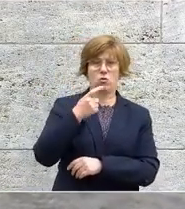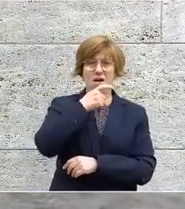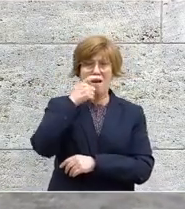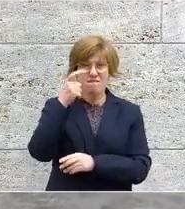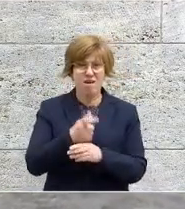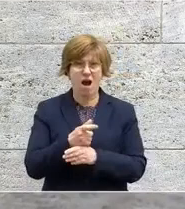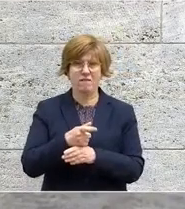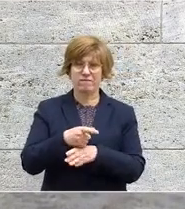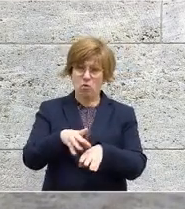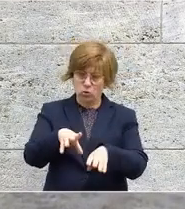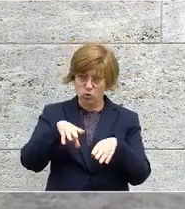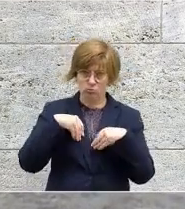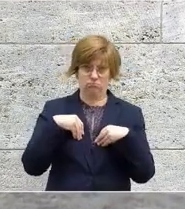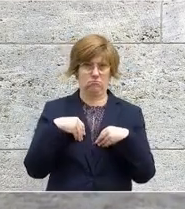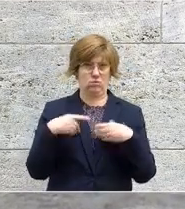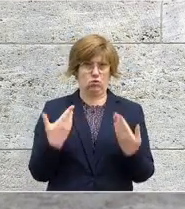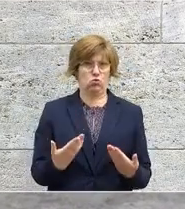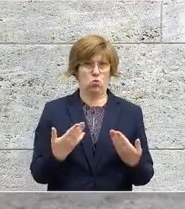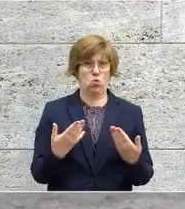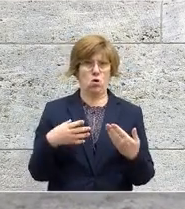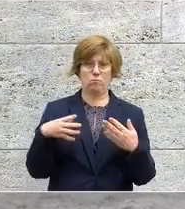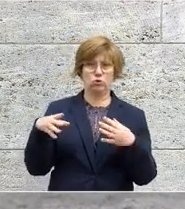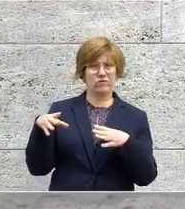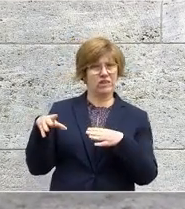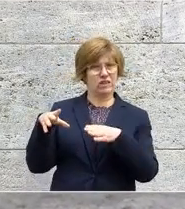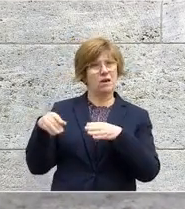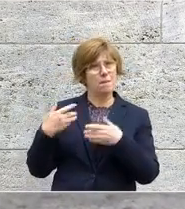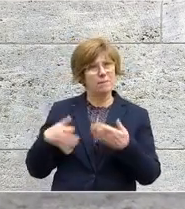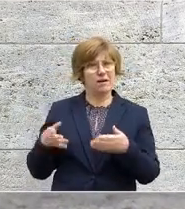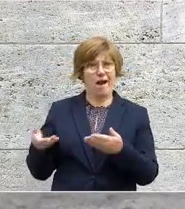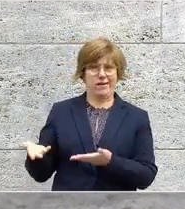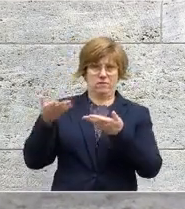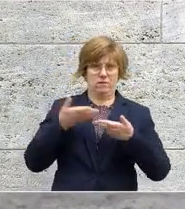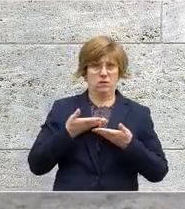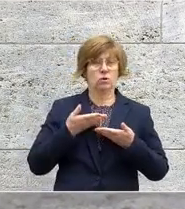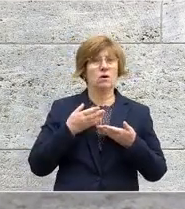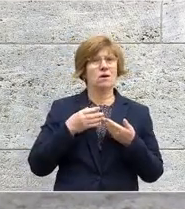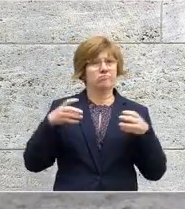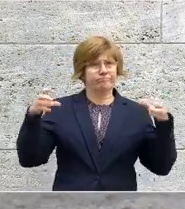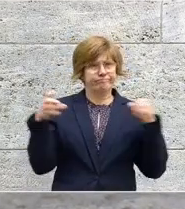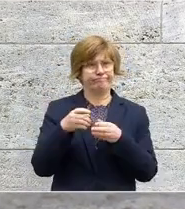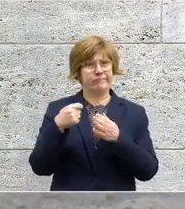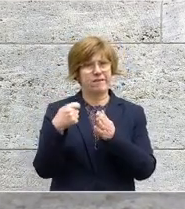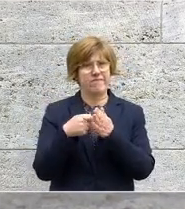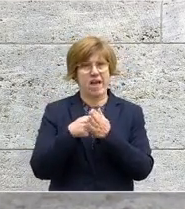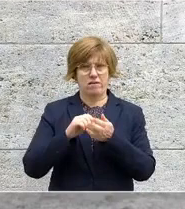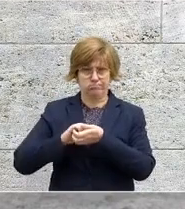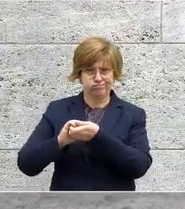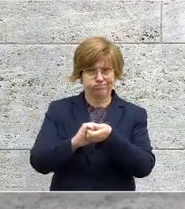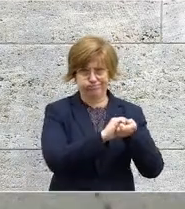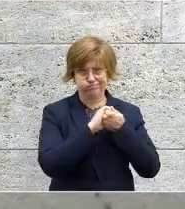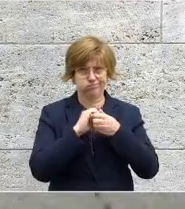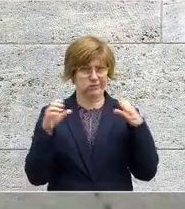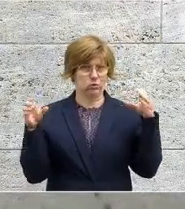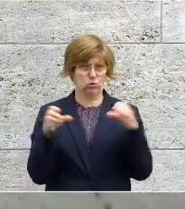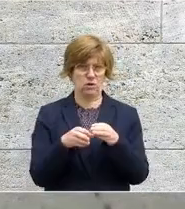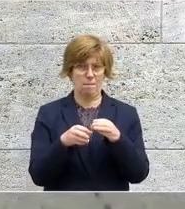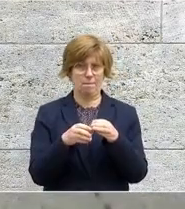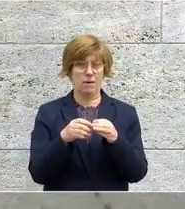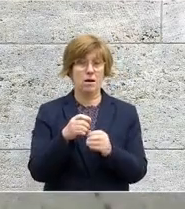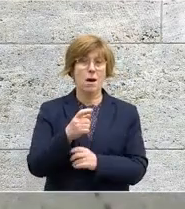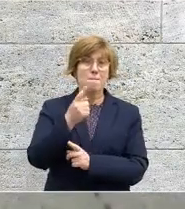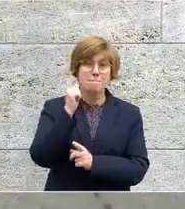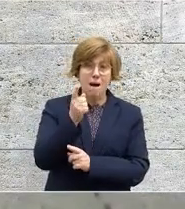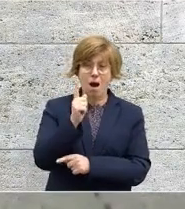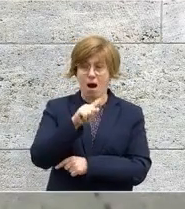Verantwortung anzuübernehmen, sie zu übernehmen und für unsere gemeinsamen Werte zusammenzustehen. Er mahnt